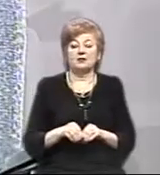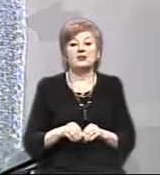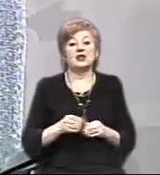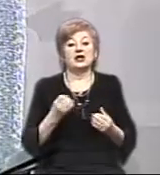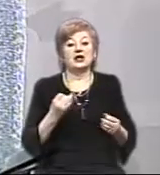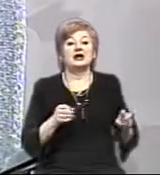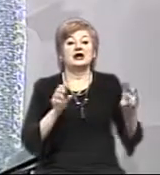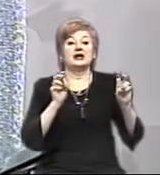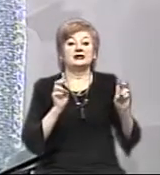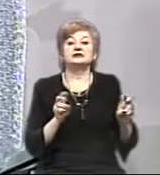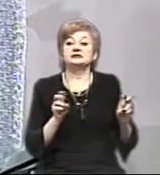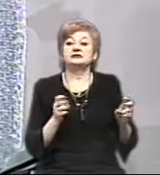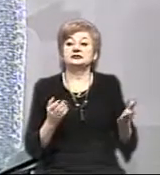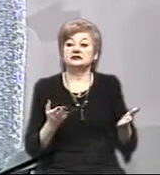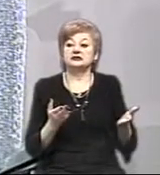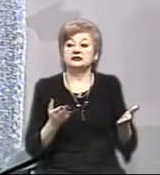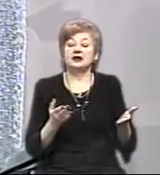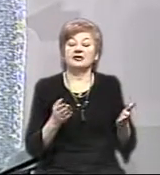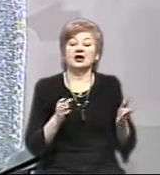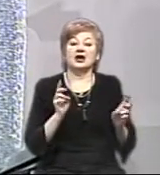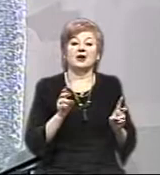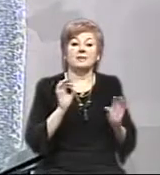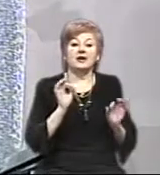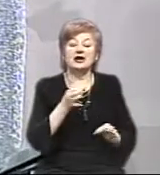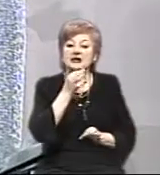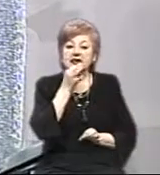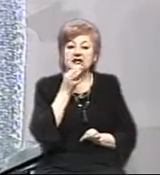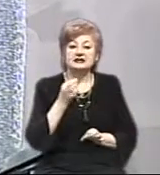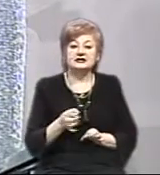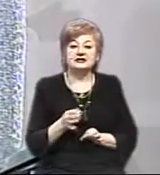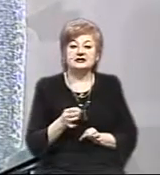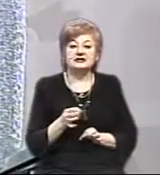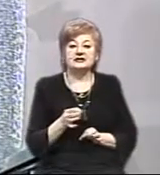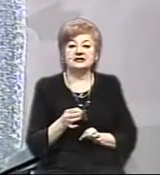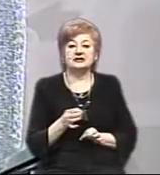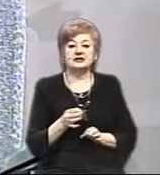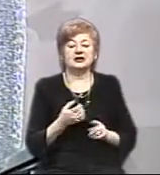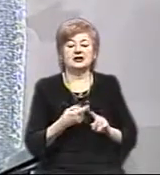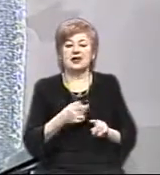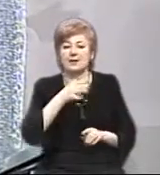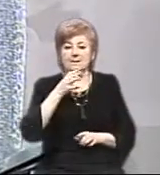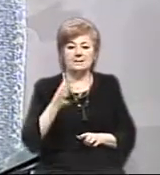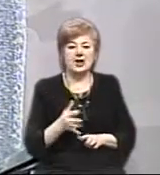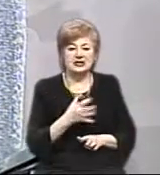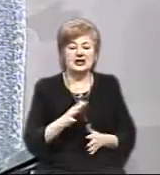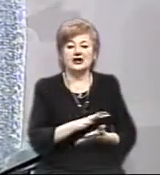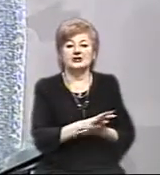це тема перемоги. Настя правильно сказала, це дійсно та тема, яка наскрізна всі 5 років, і